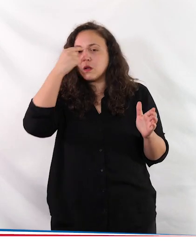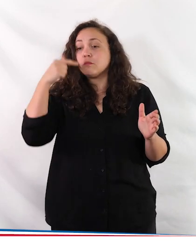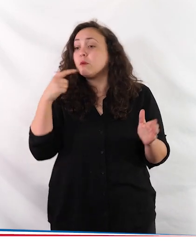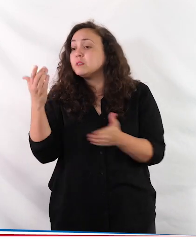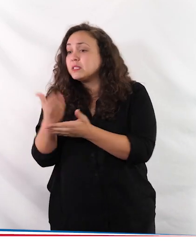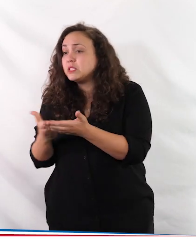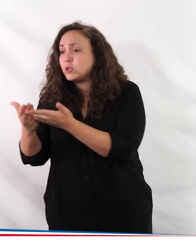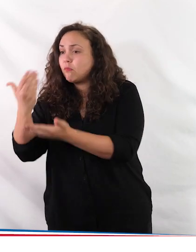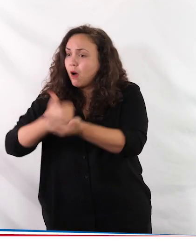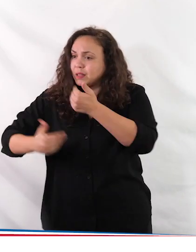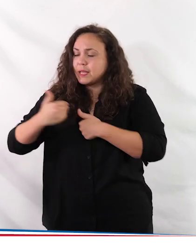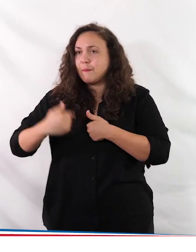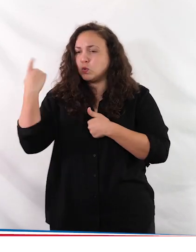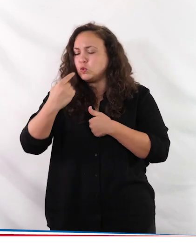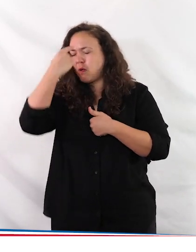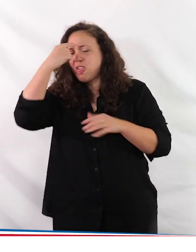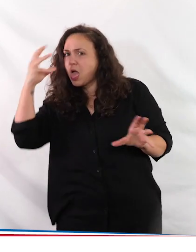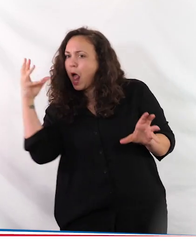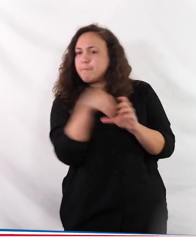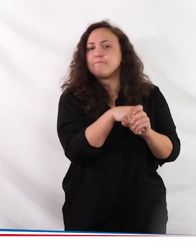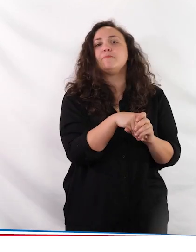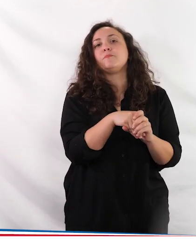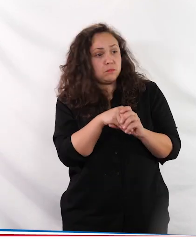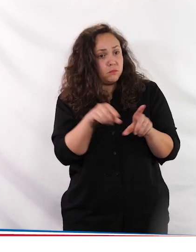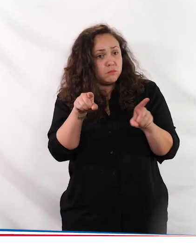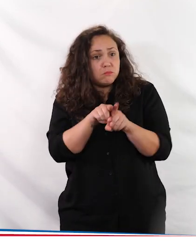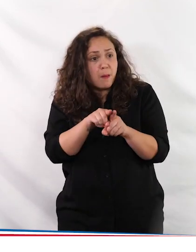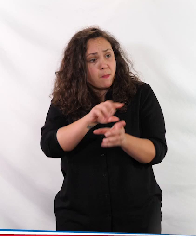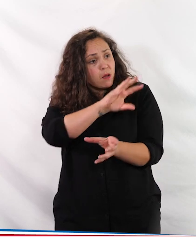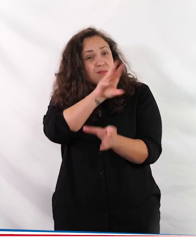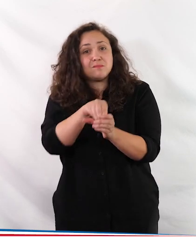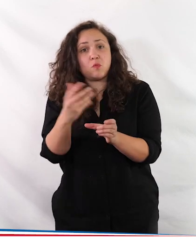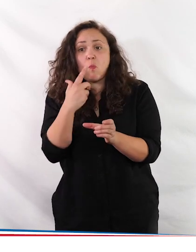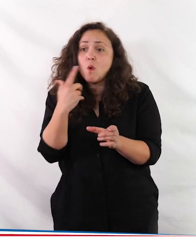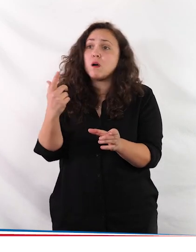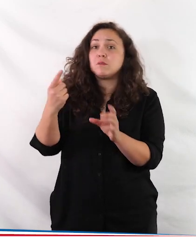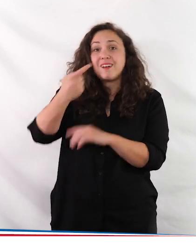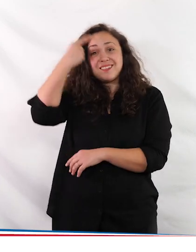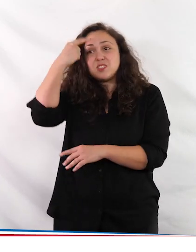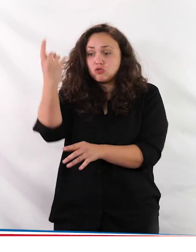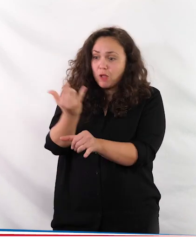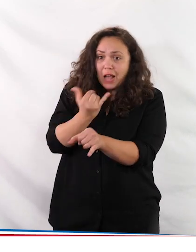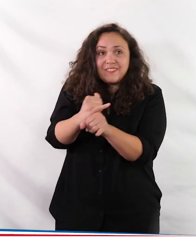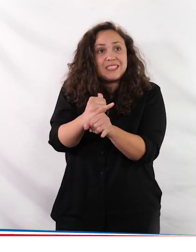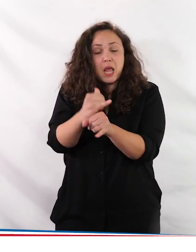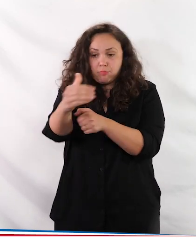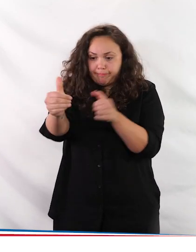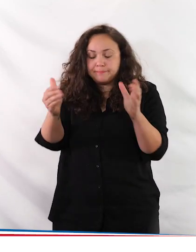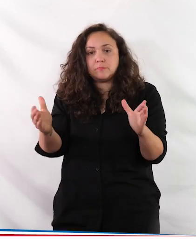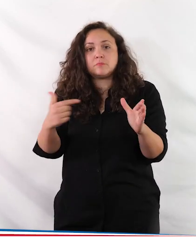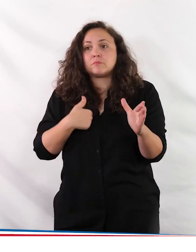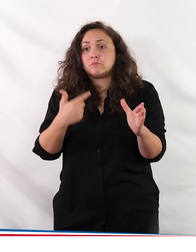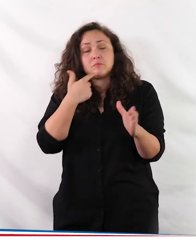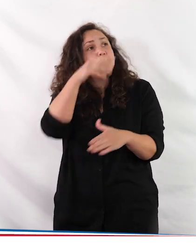des situations de handicap, et y compris dans tout ce qui a trait à l'intelligence artificielle. Ça ne peut pas être inventé